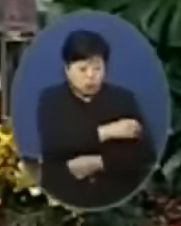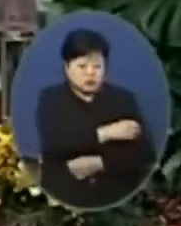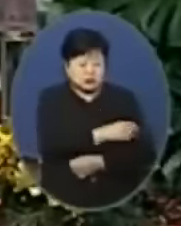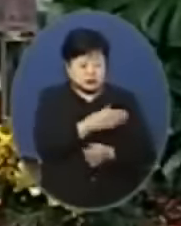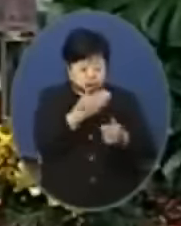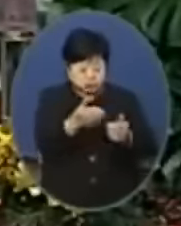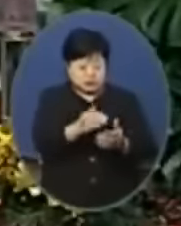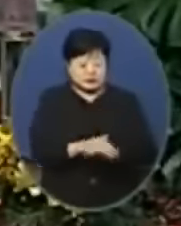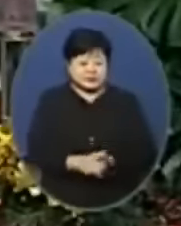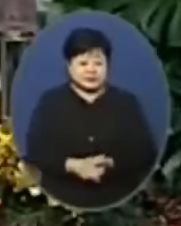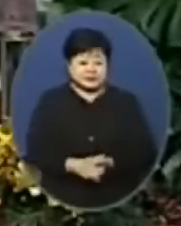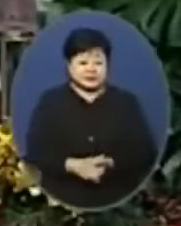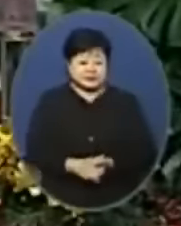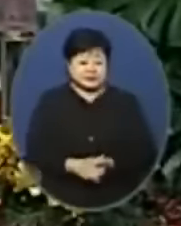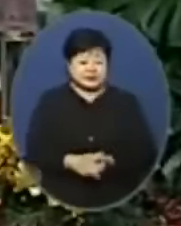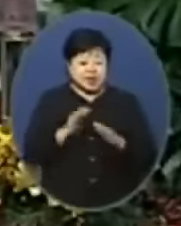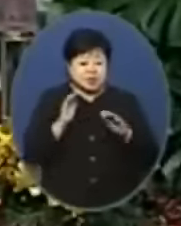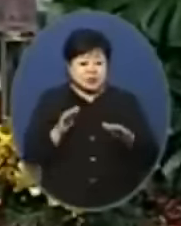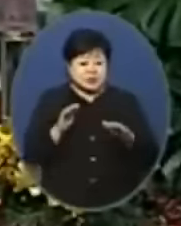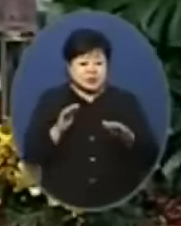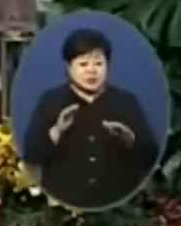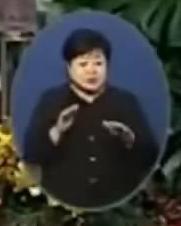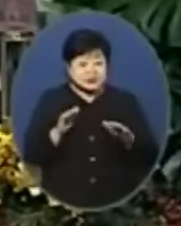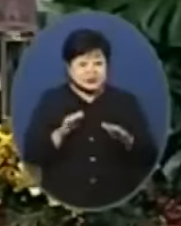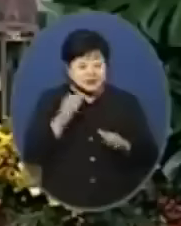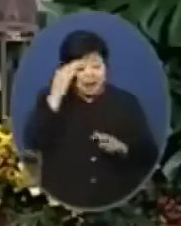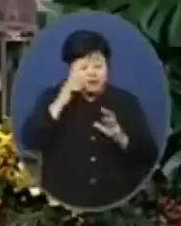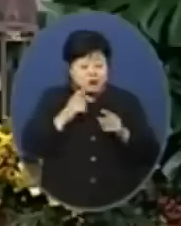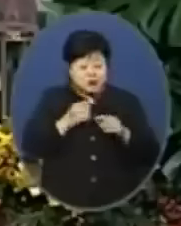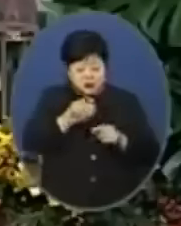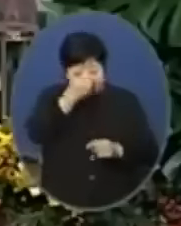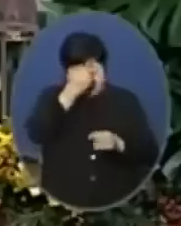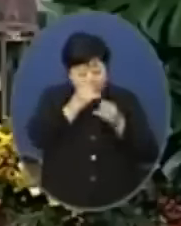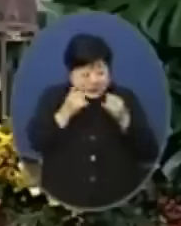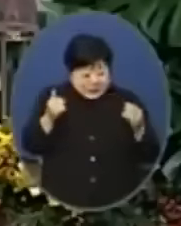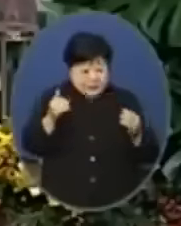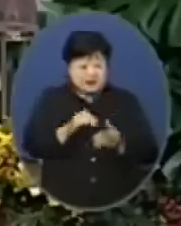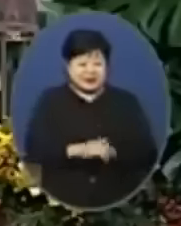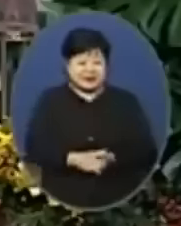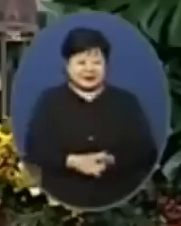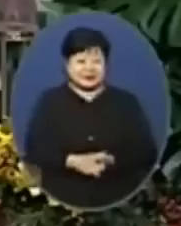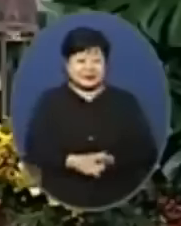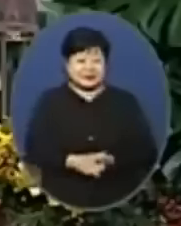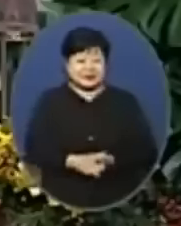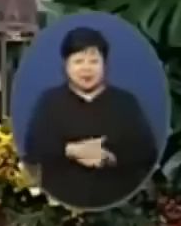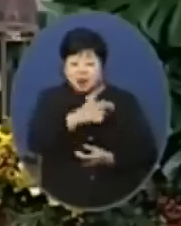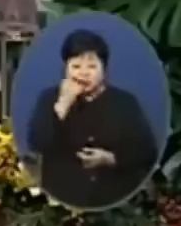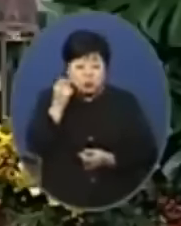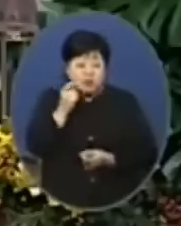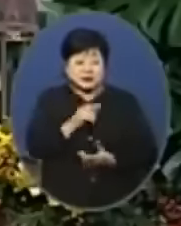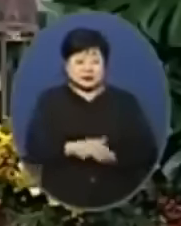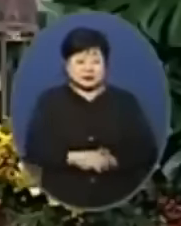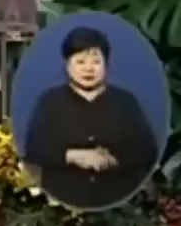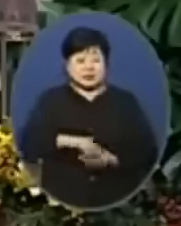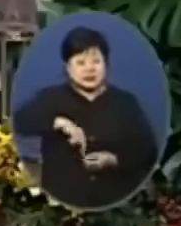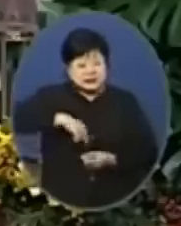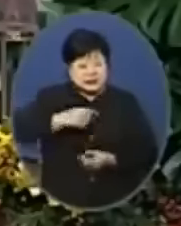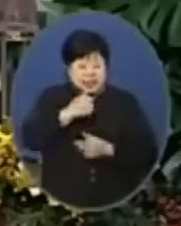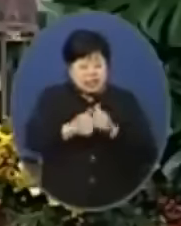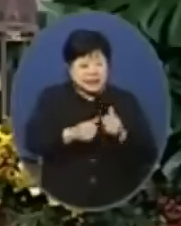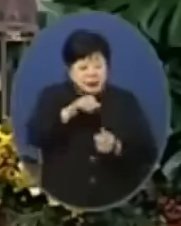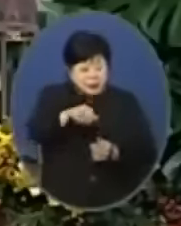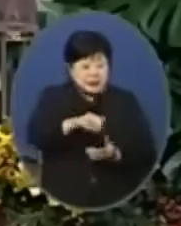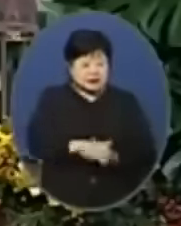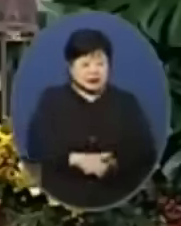권능을 주셨다. 오늘 우리 한국 기독교인들의 큰 모자란 점은 자기가 하나님